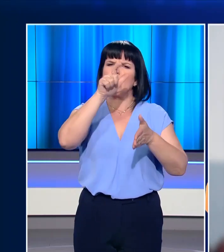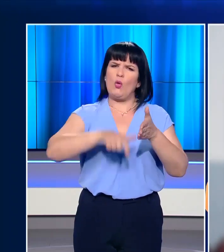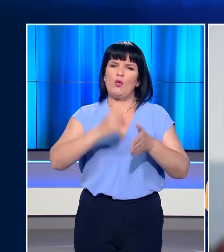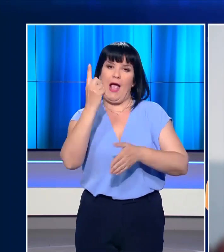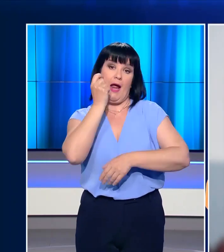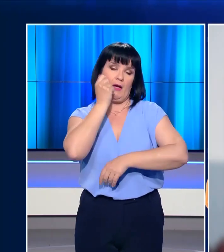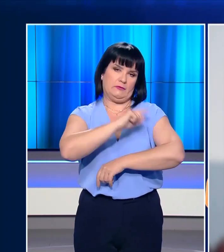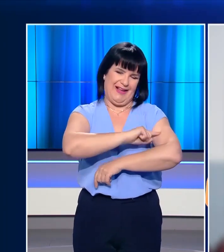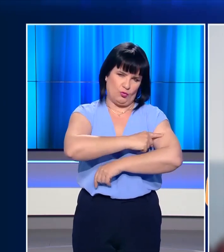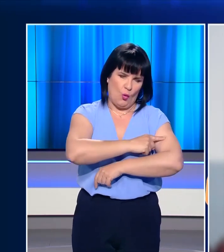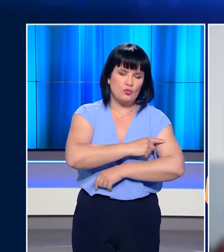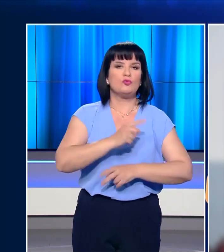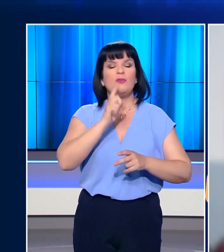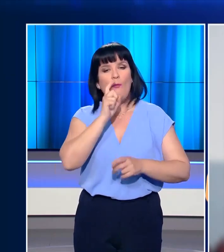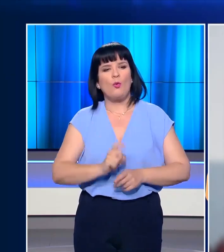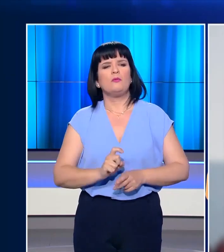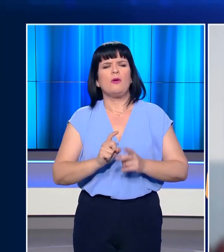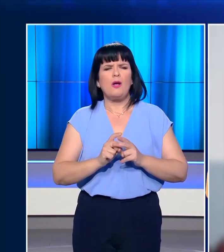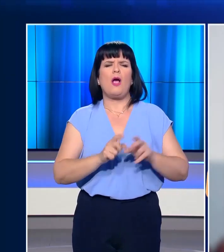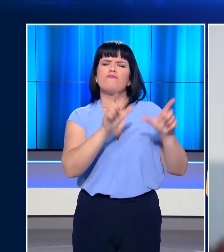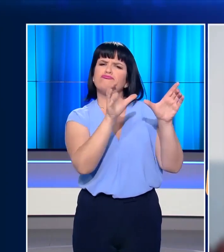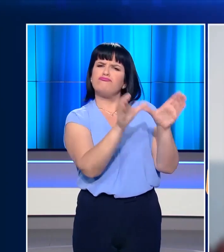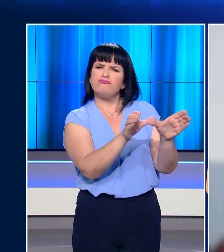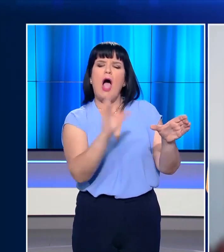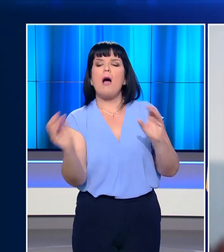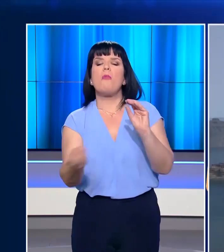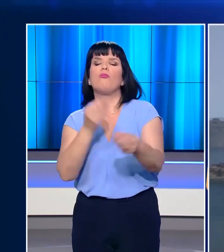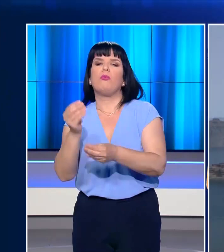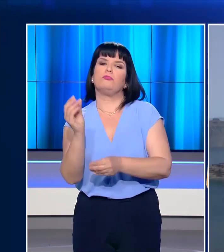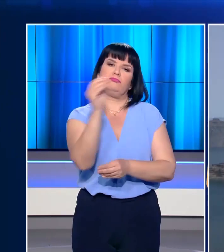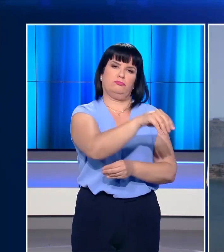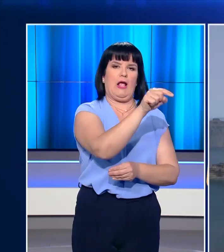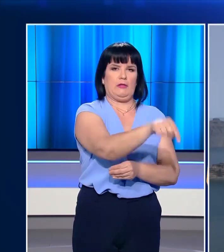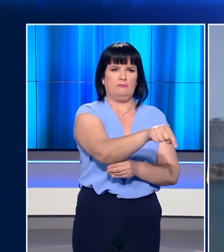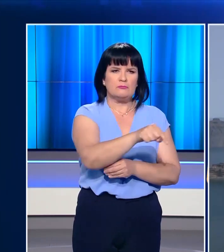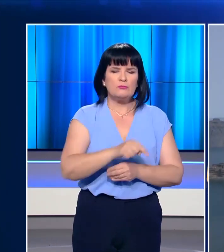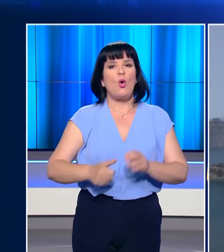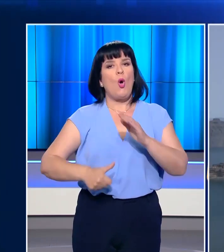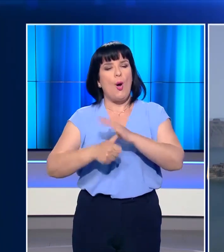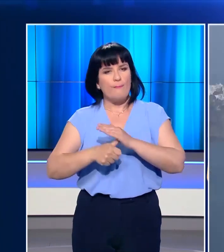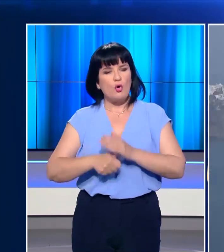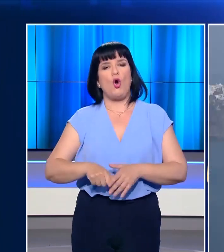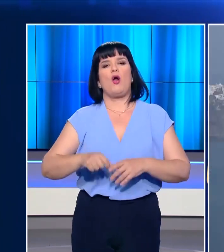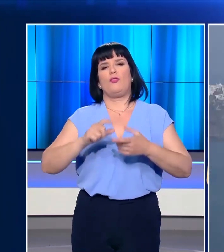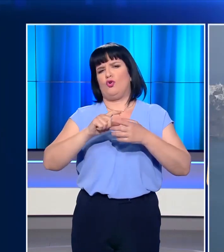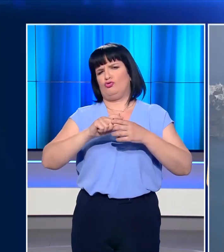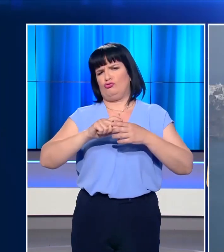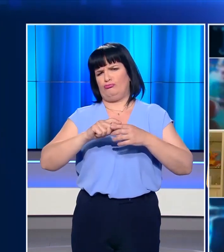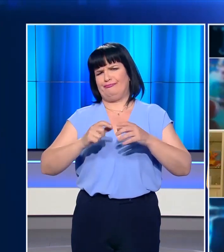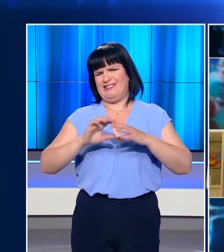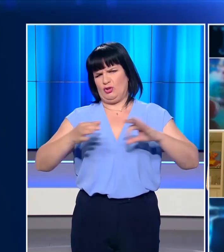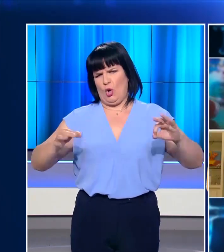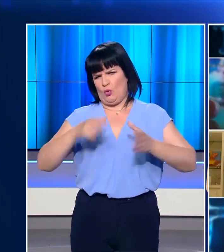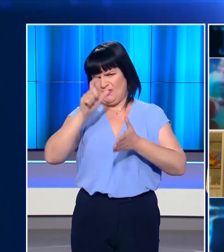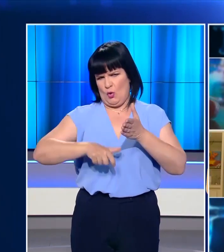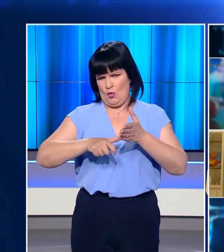γιατρό και σε κάθε περιοχή θα υπάρχει κατάλημα καραντίνας για πιθανά κρούσματα. Ο πρόεδρος του Ξενοδοχειακού Επιμελητηρίου Ελλάδος Αλέξανδρος Βασιλικός, μιλώντας